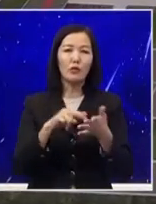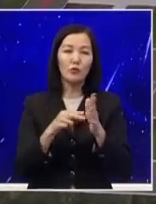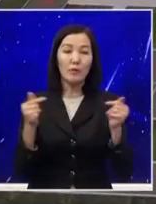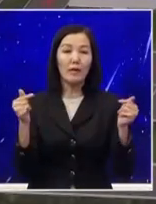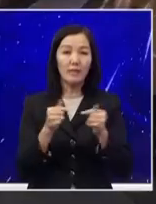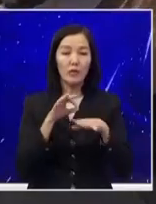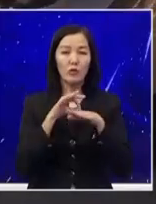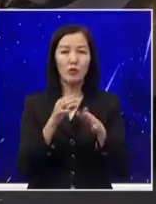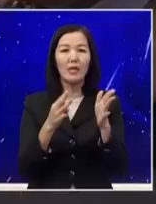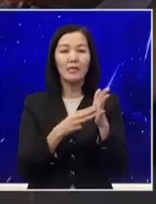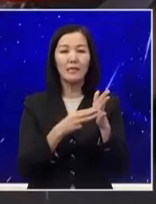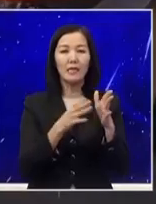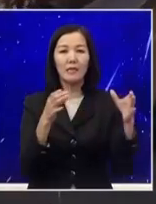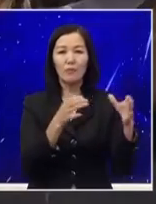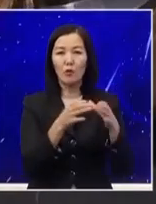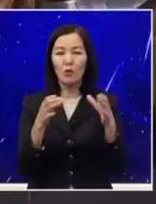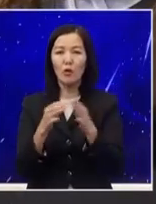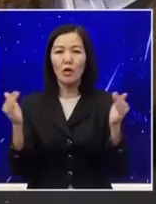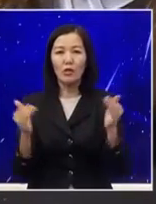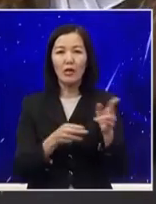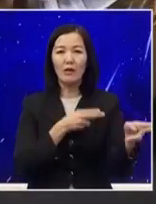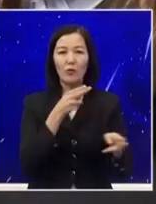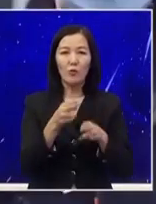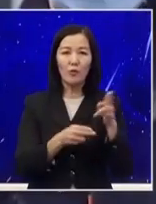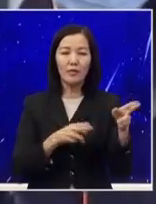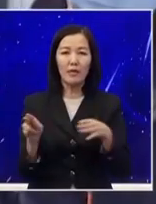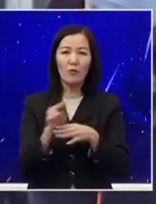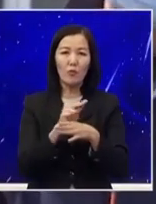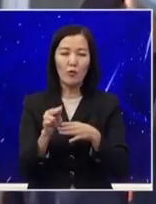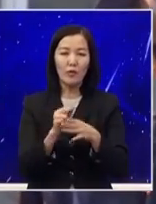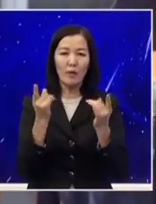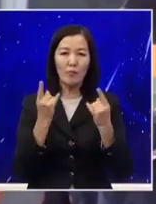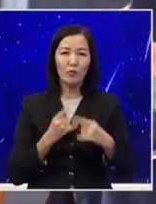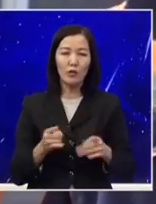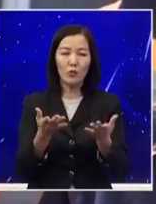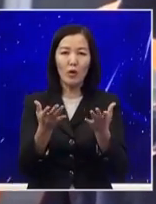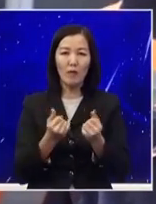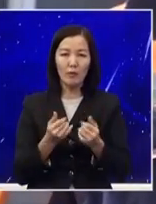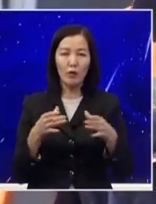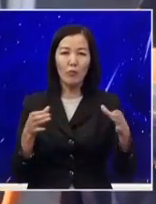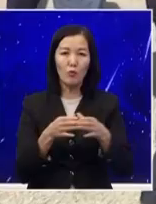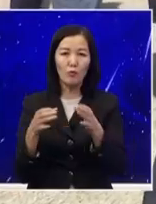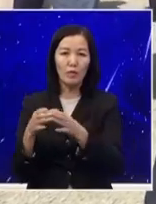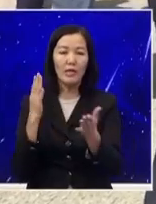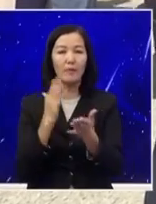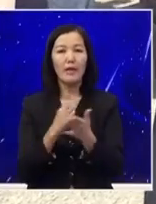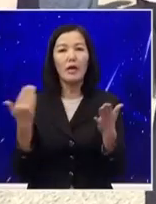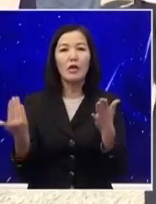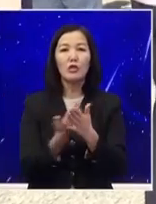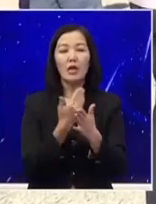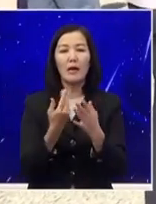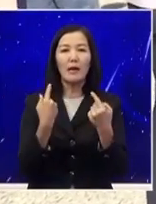жатыр. 8 блок болады, шағын ота, интенсивті терапия, босану, қабылдау бөлімшелері қарастырылған. Заманауи